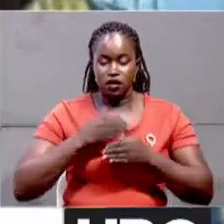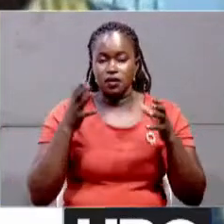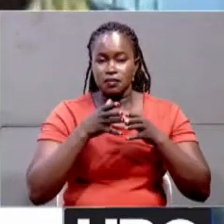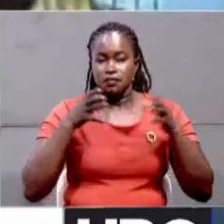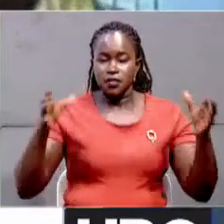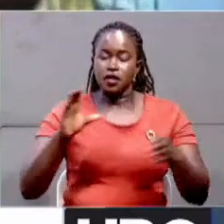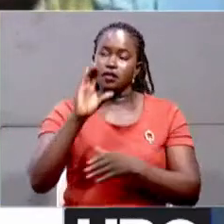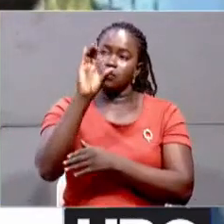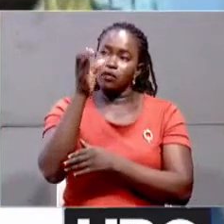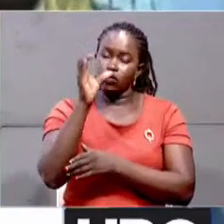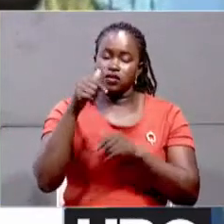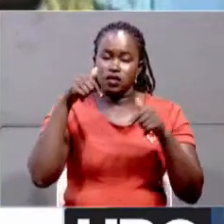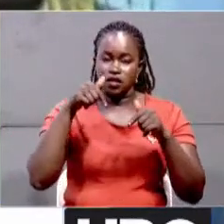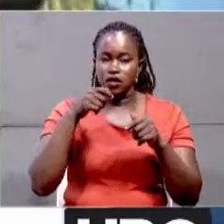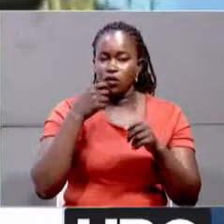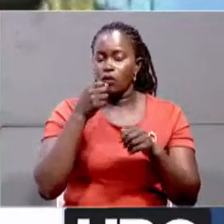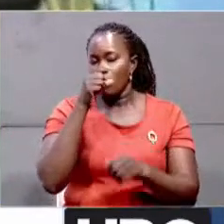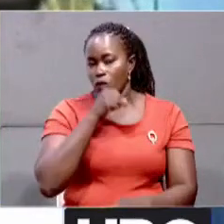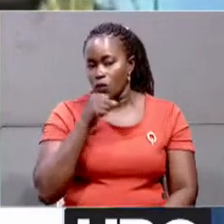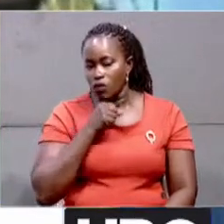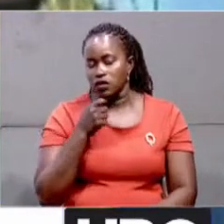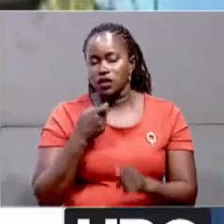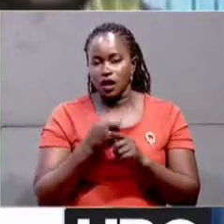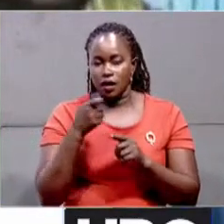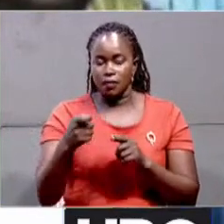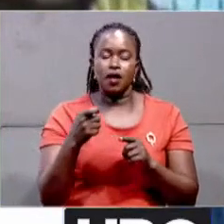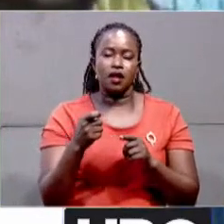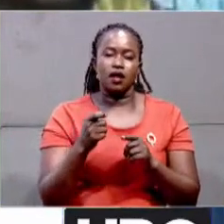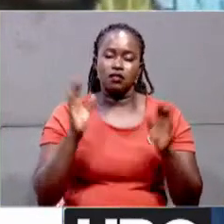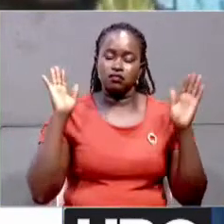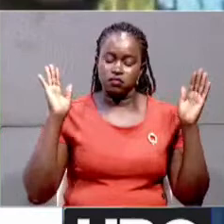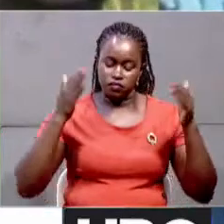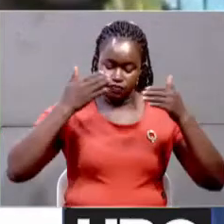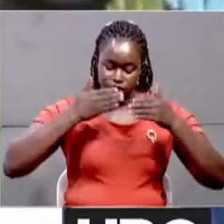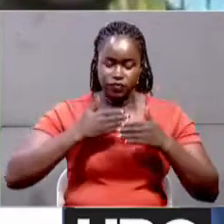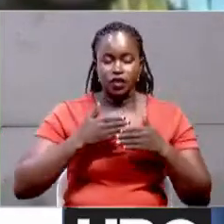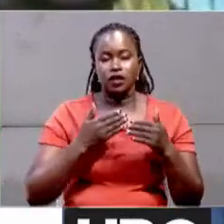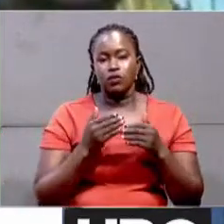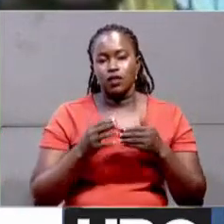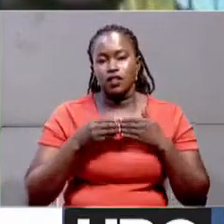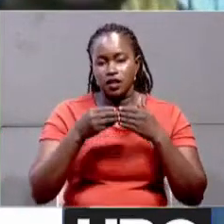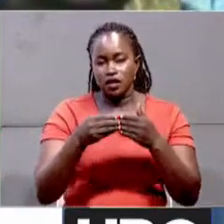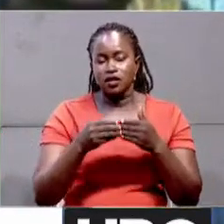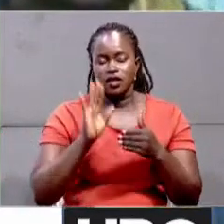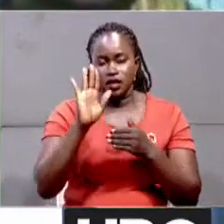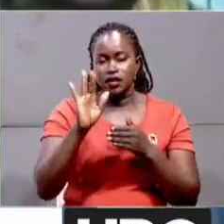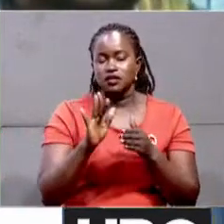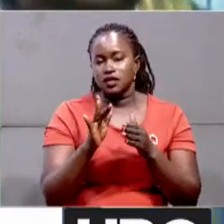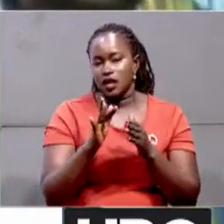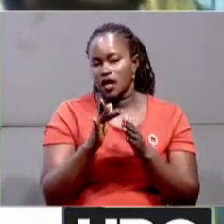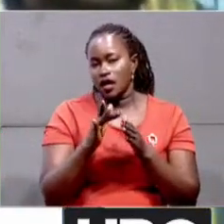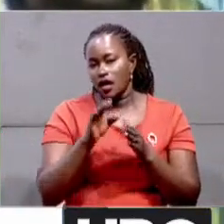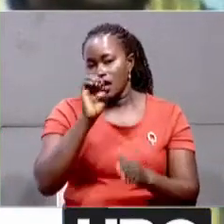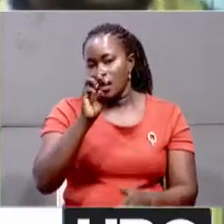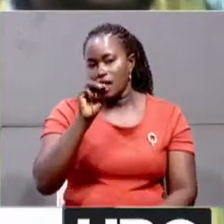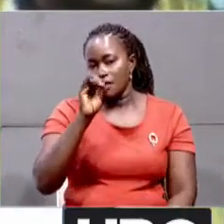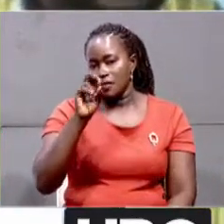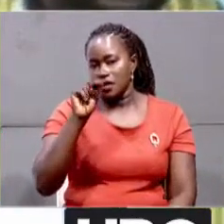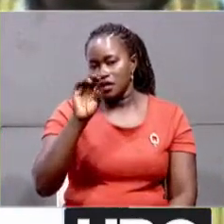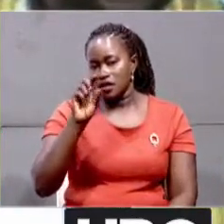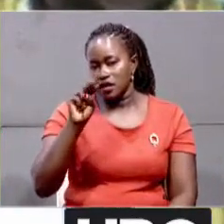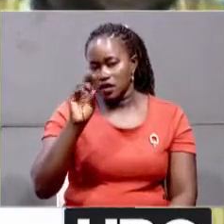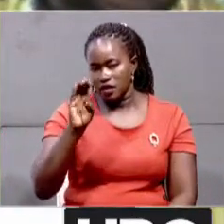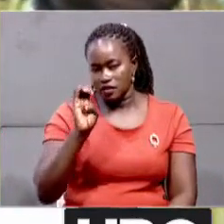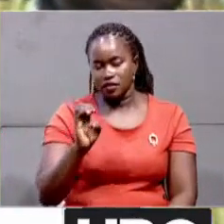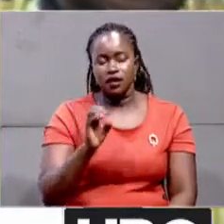mu gwanga e Kampala mukadde kujja kukulemberwa His Eminence Mufti wa Uganda